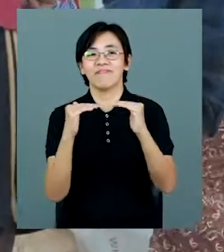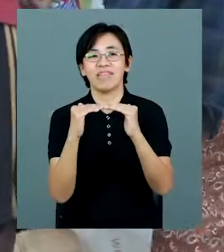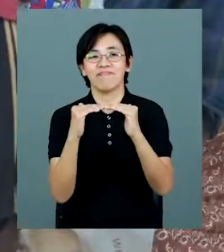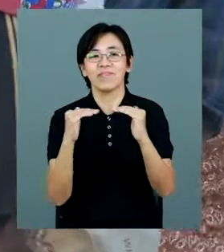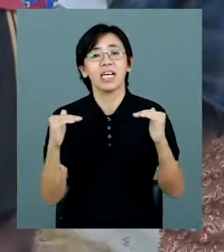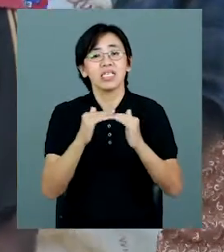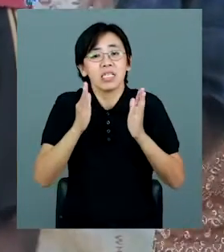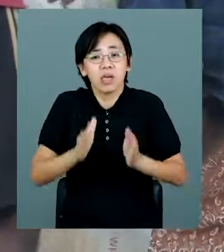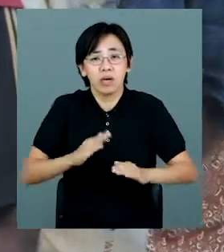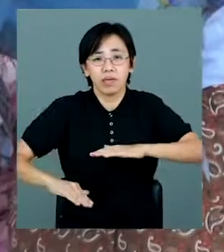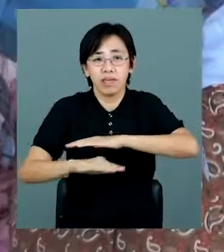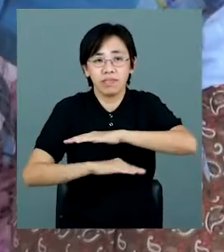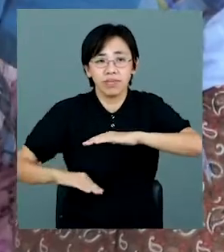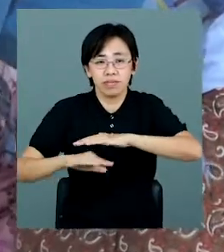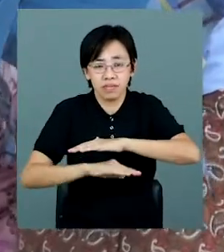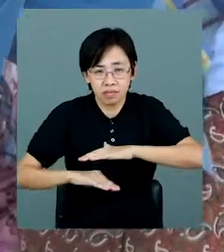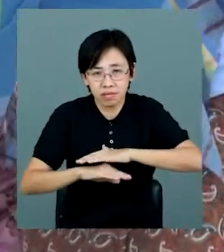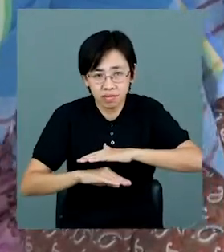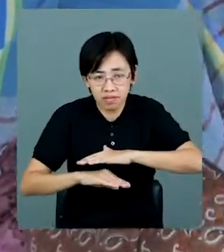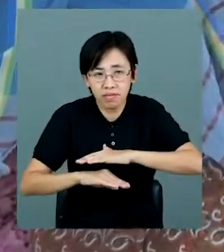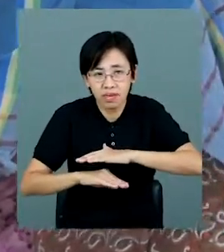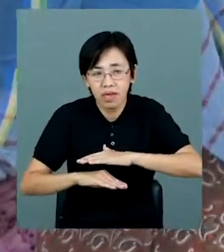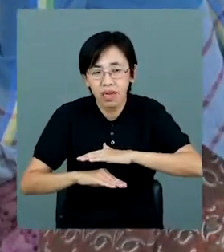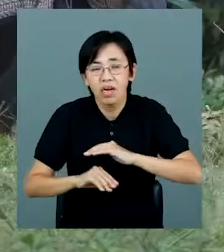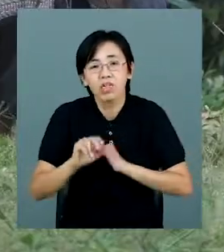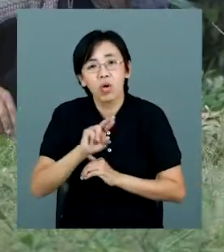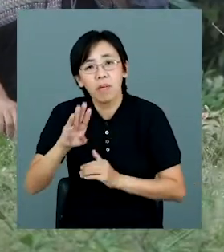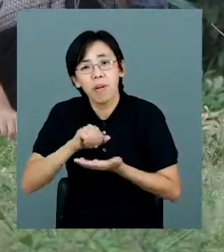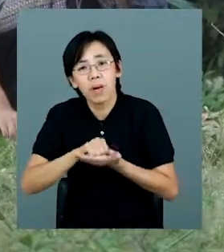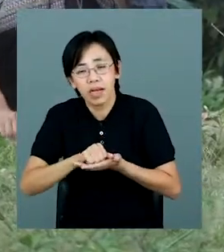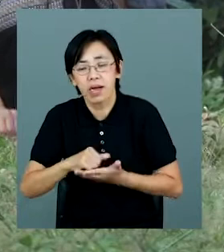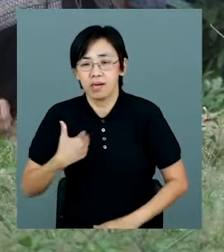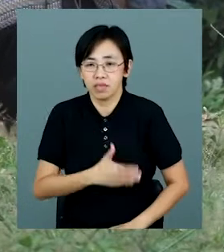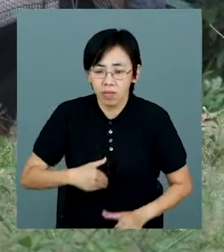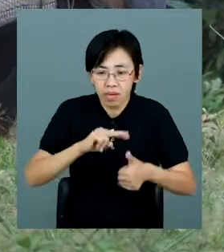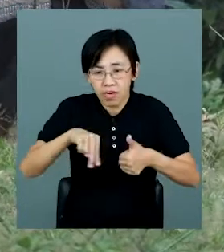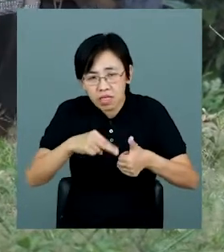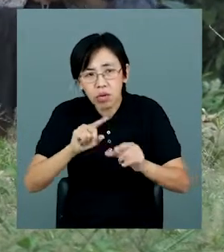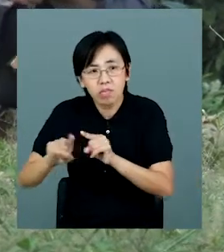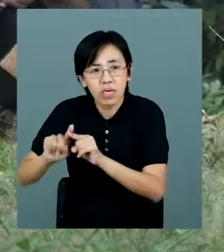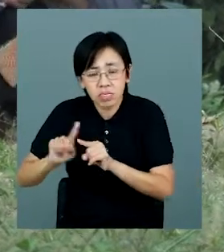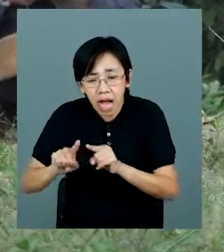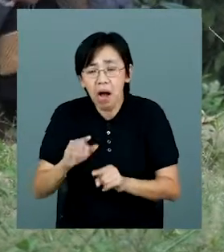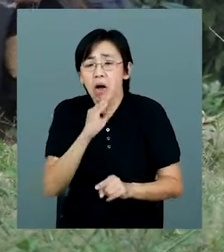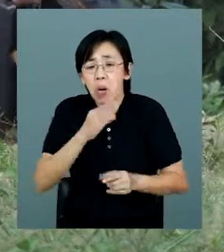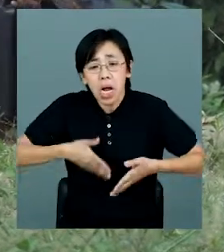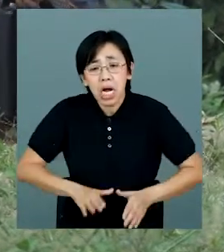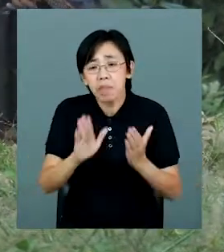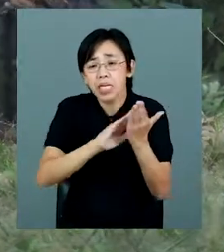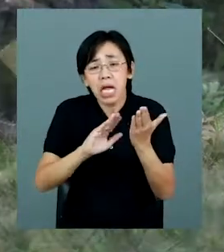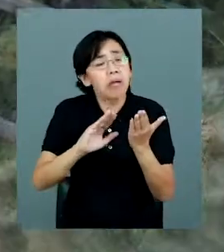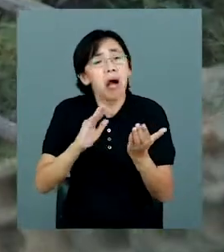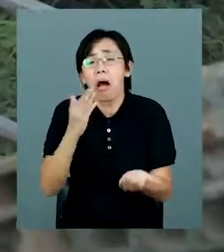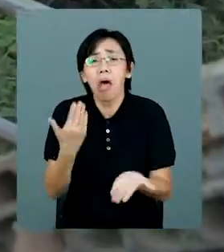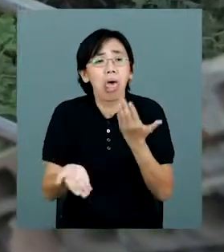สิทธิ์ที่มนุษยชนพื้นฐานที่คุณได้รับอยู่แล้วในการเข้าถึงระบบบริการสุขภาพไม่ว่าเขาจะสื่อสัญชาติใดเชื้อชาติ